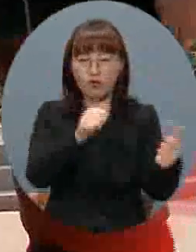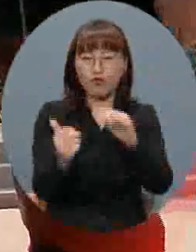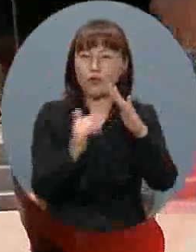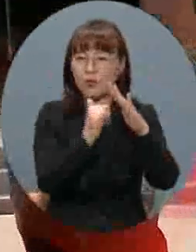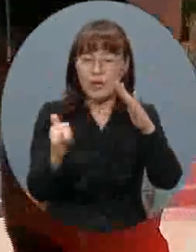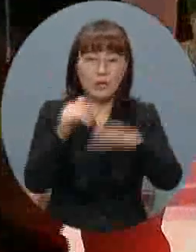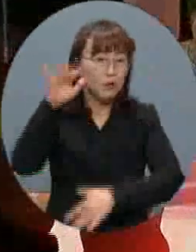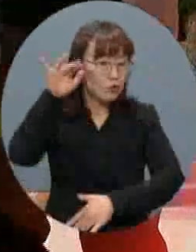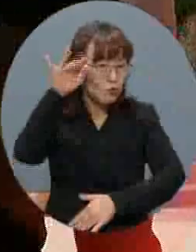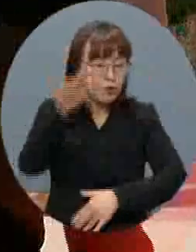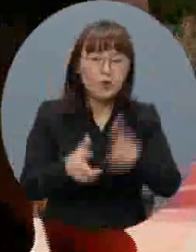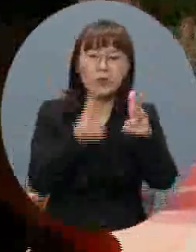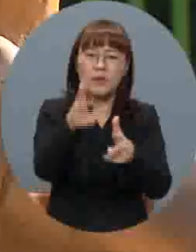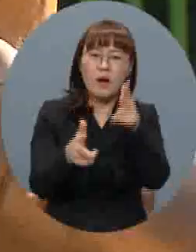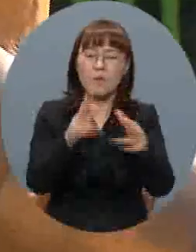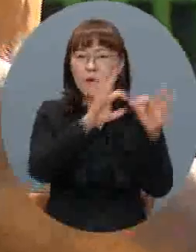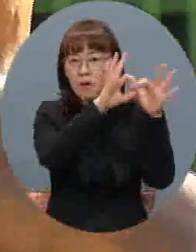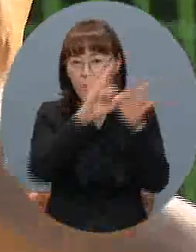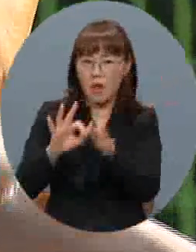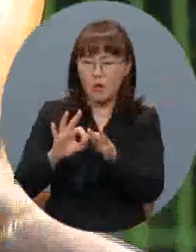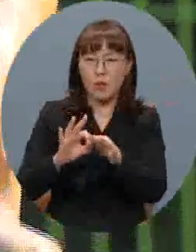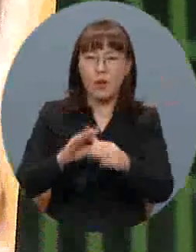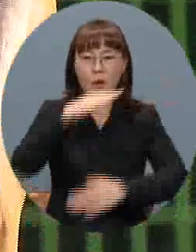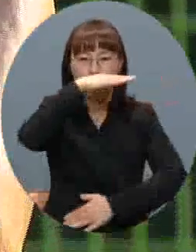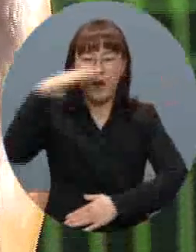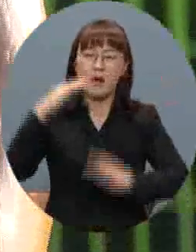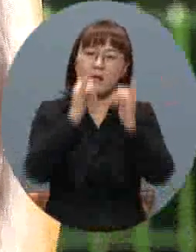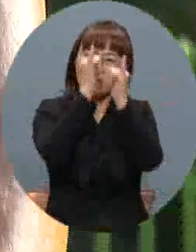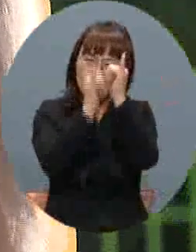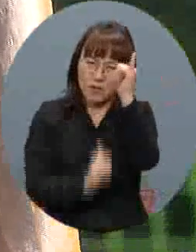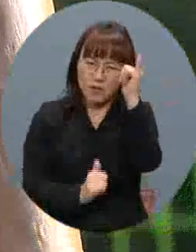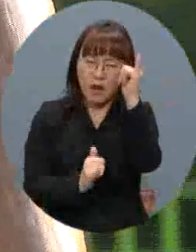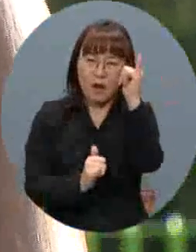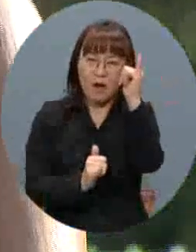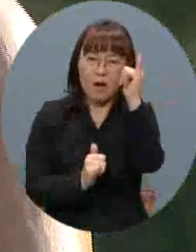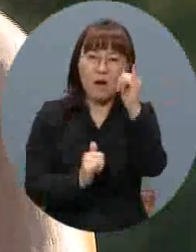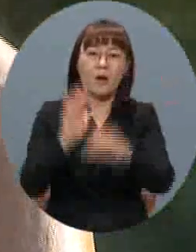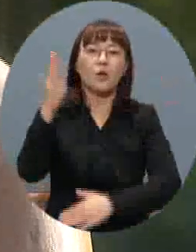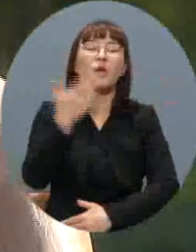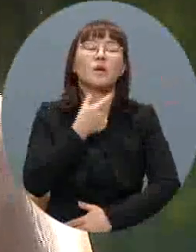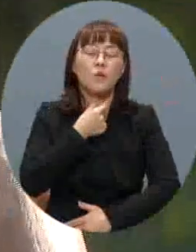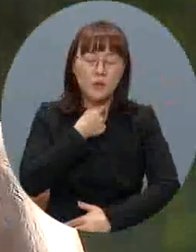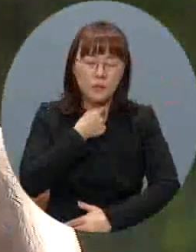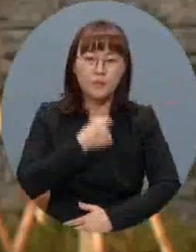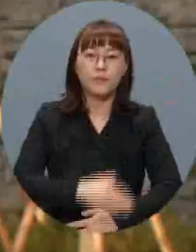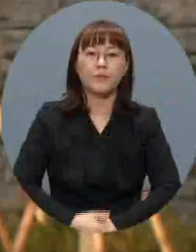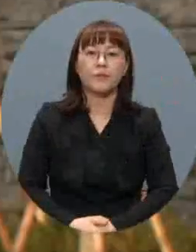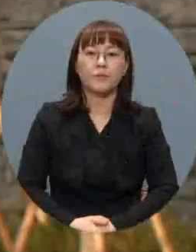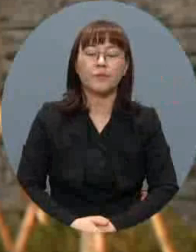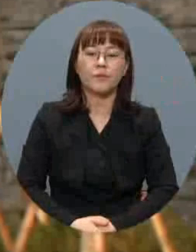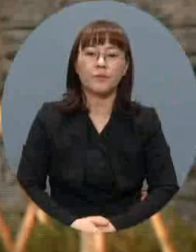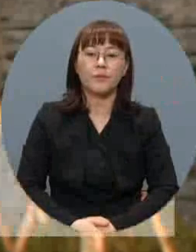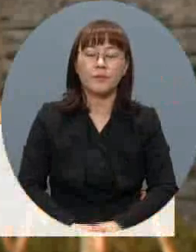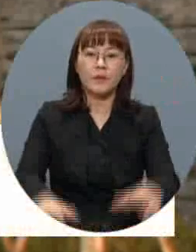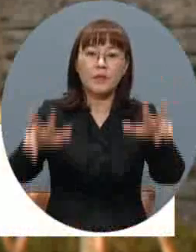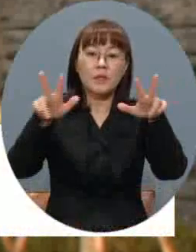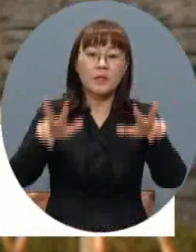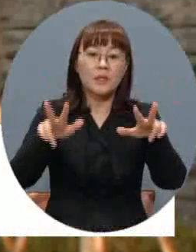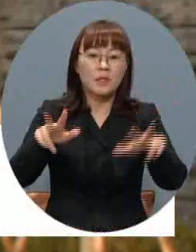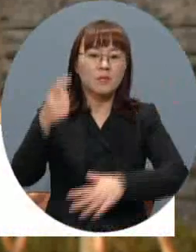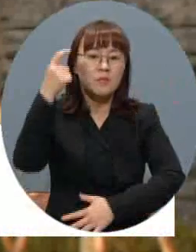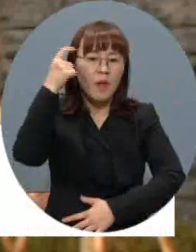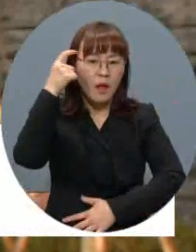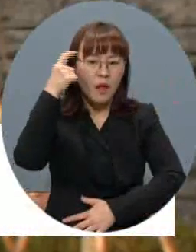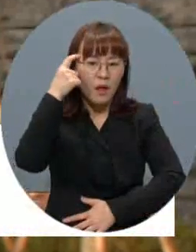추모 사업이 계속 이어져 잘못된 역사가 반복하질 않길 바랐습니다. 지금 와서 생각해